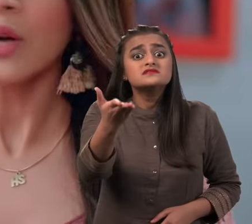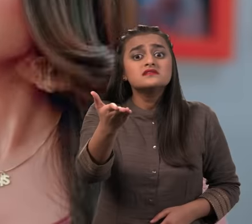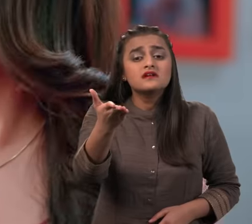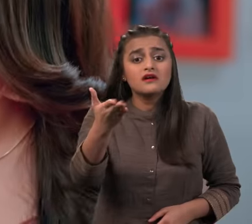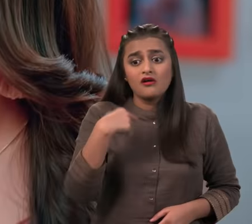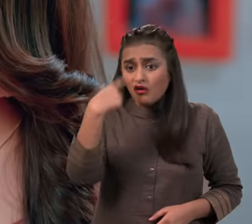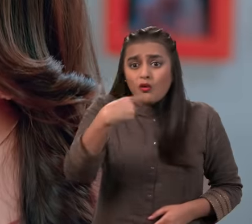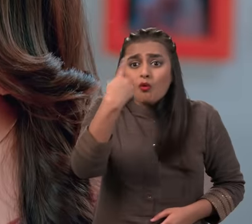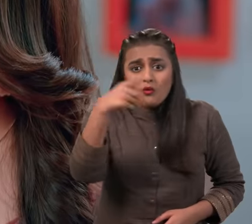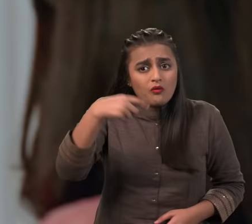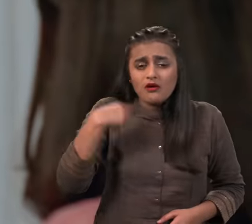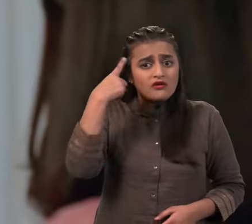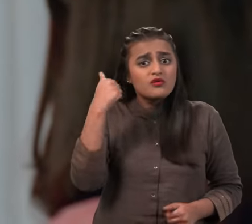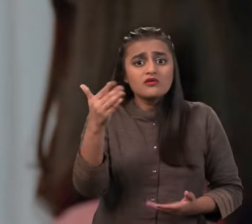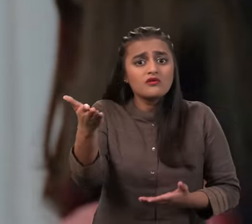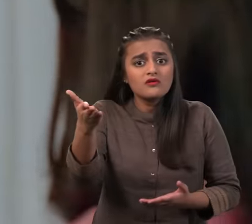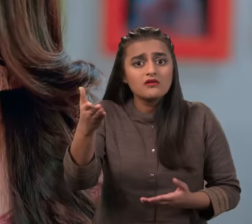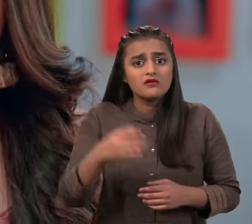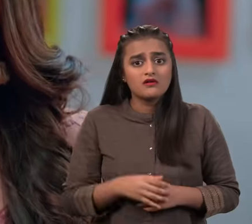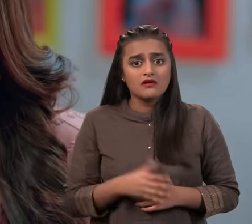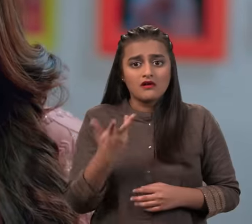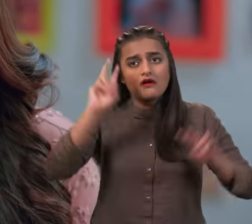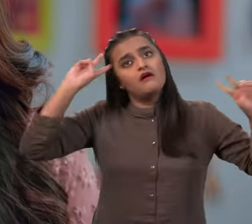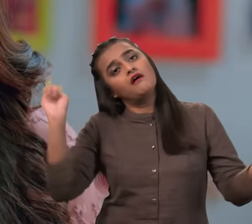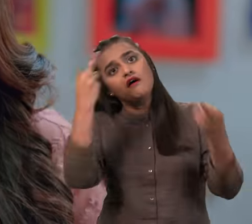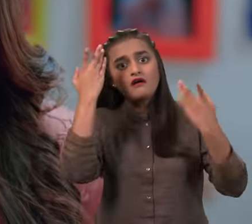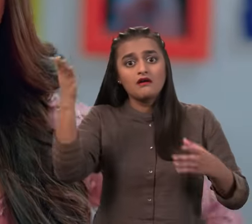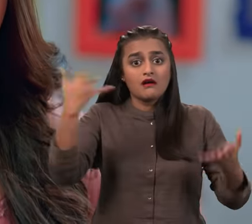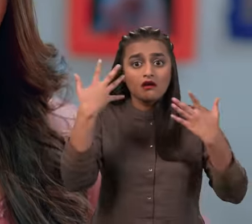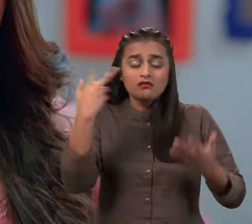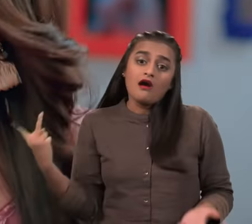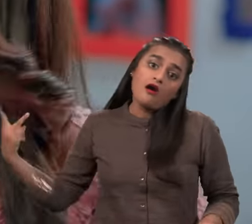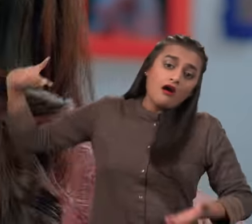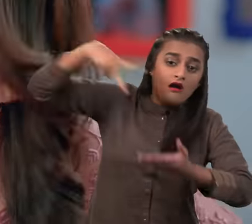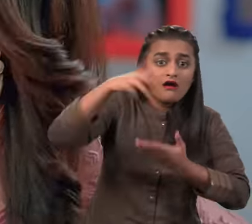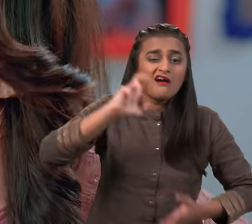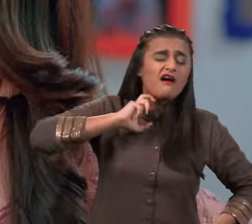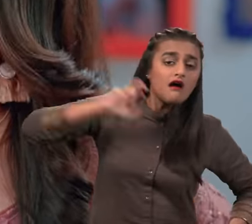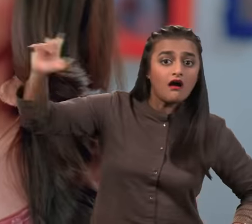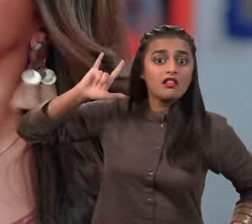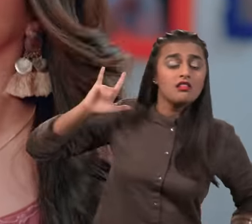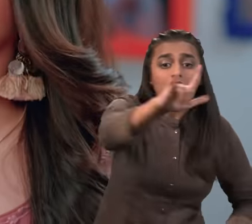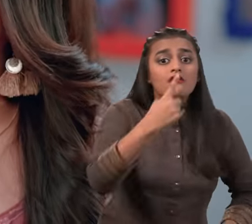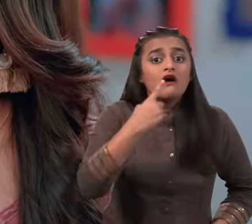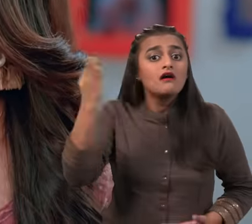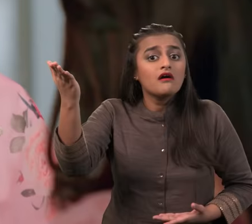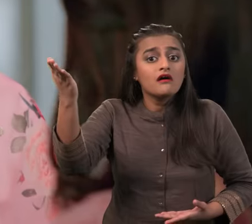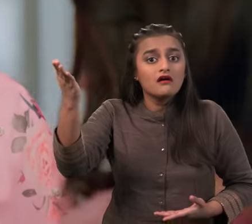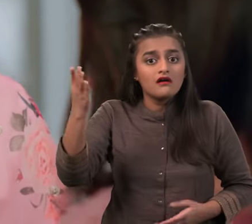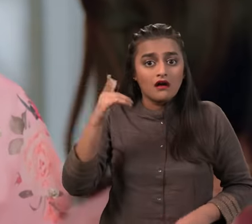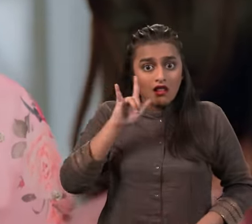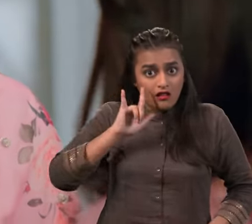पहली बार देखा, उसे जानती तक नहीं मैं ठीक से। पता नहीं उसके सर पर कौन सा भूत सवार हुआ जो छत पर चढ़ के सीधा आई लव यू हिट चिल्लाने